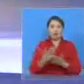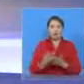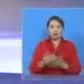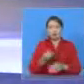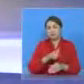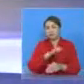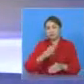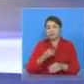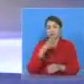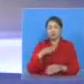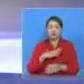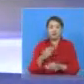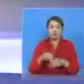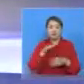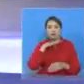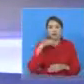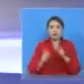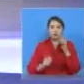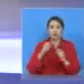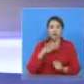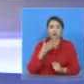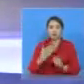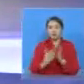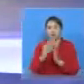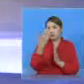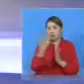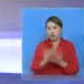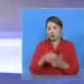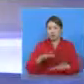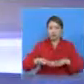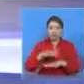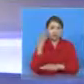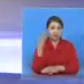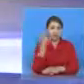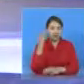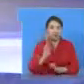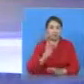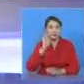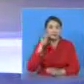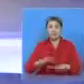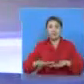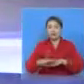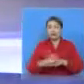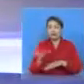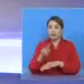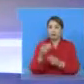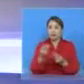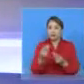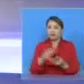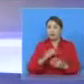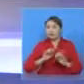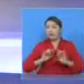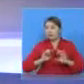en jaksın jerlesterine ısındı. Et pen süt önümüne sıranış şoğarı. Jarmenke kızığın tangmen talasa bazar aralap, bağasın saralap kelgen